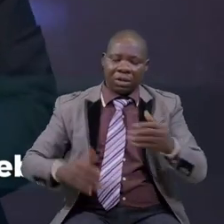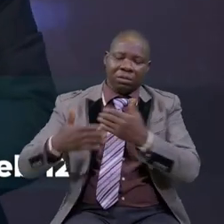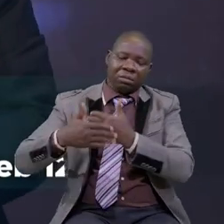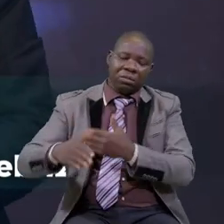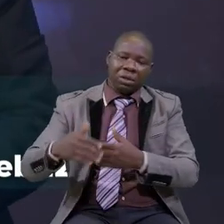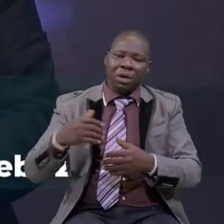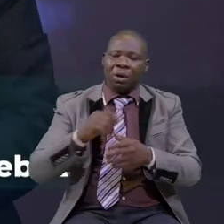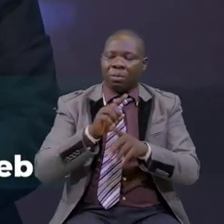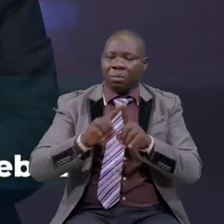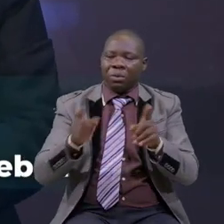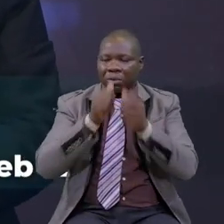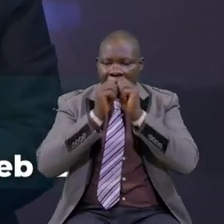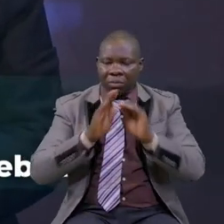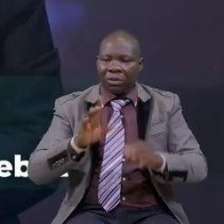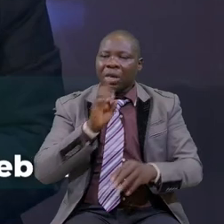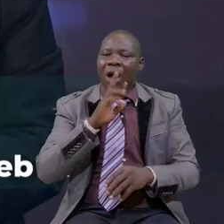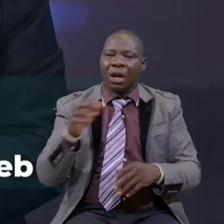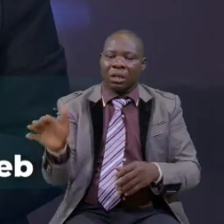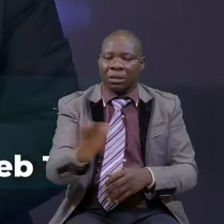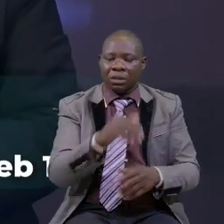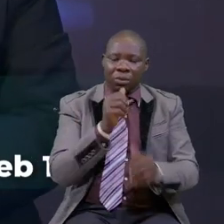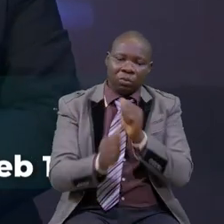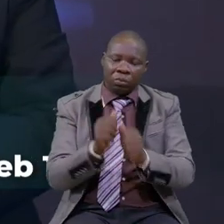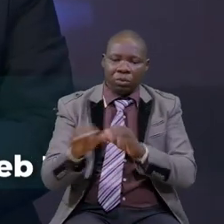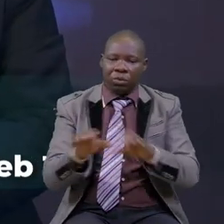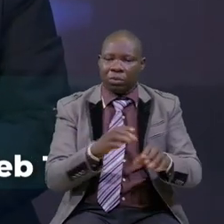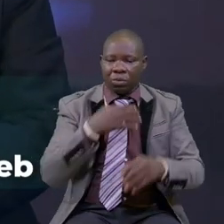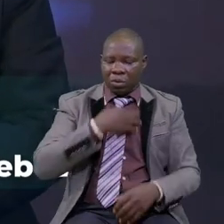Il dit heureux ceux qui ont faim et soif.